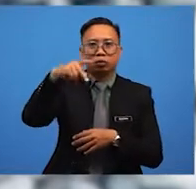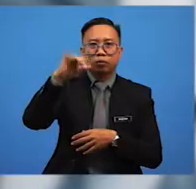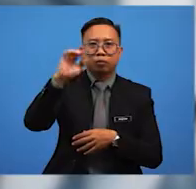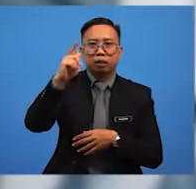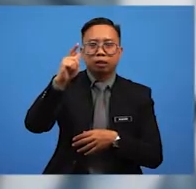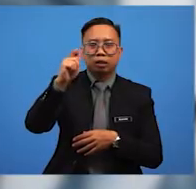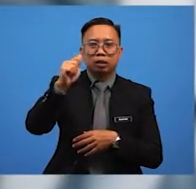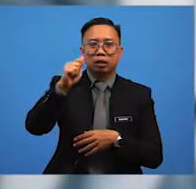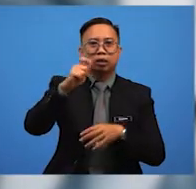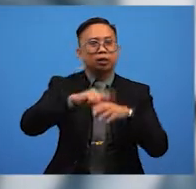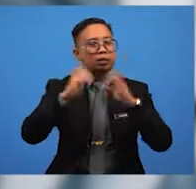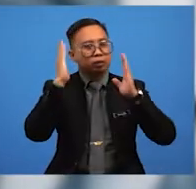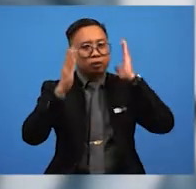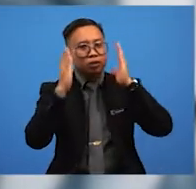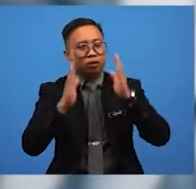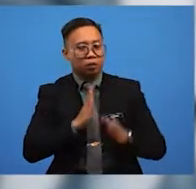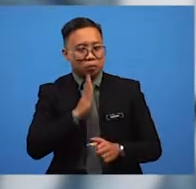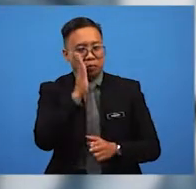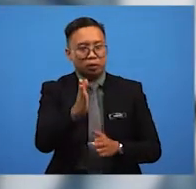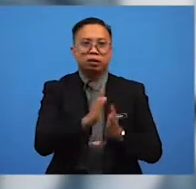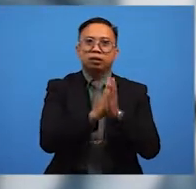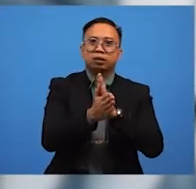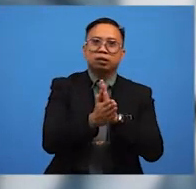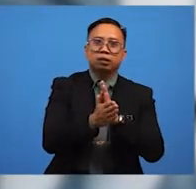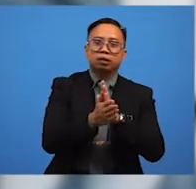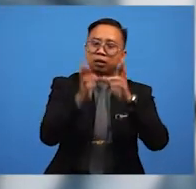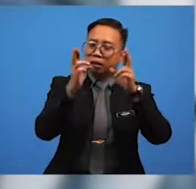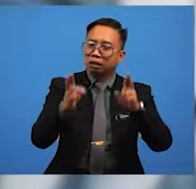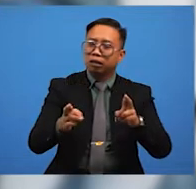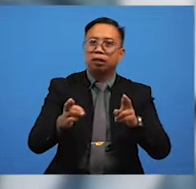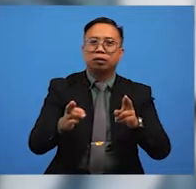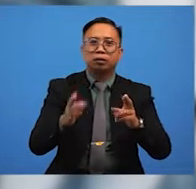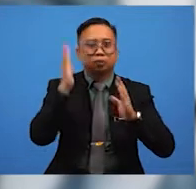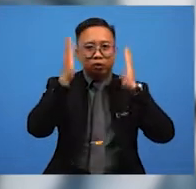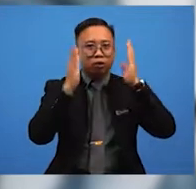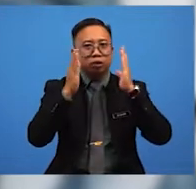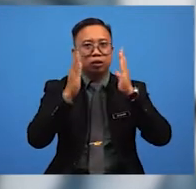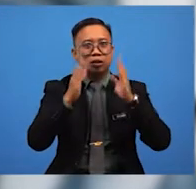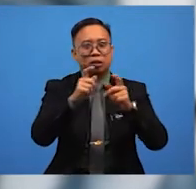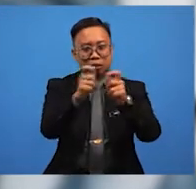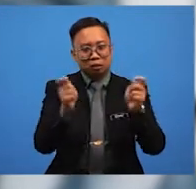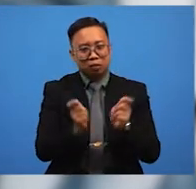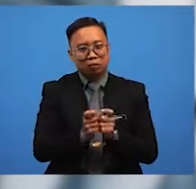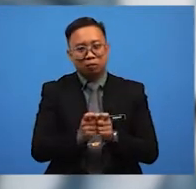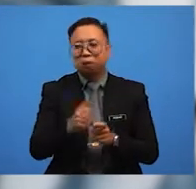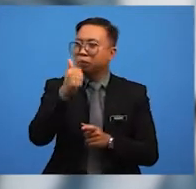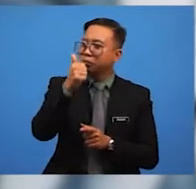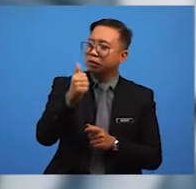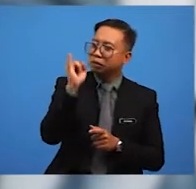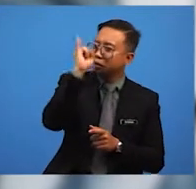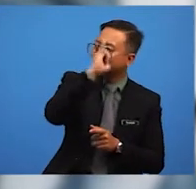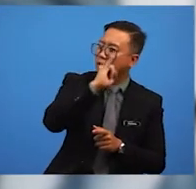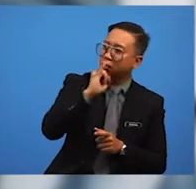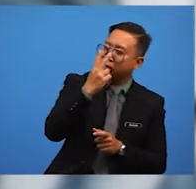Malaysia. Kita perlu bangga menjadi rakyat Malaysia kerana terdapat landscape yang menarik dan indah